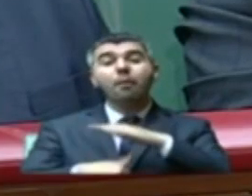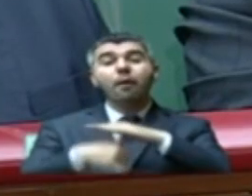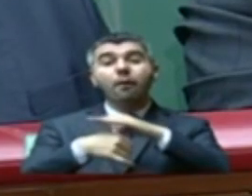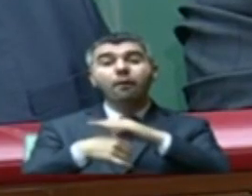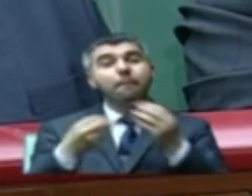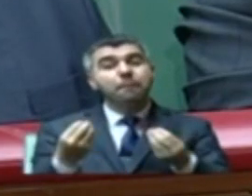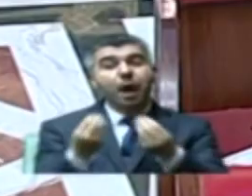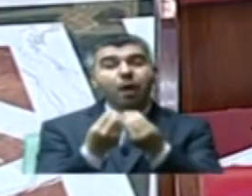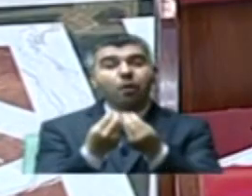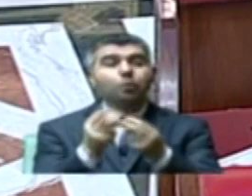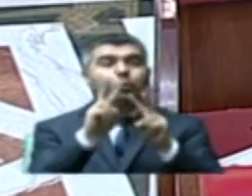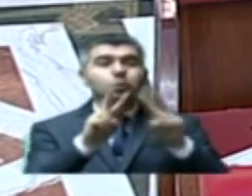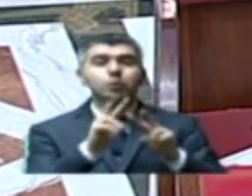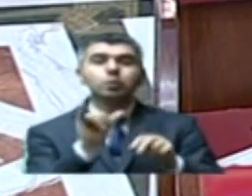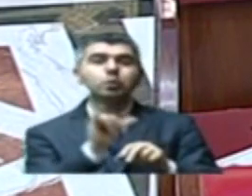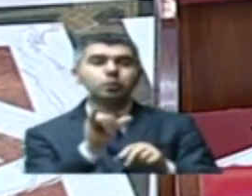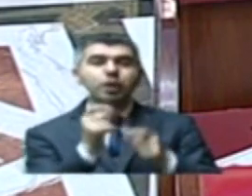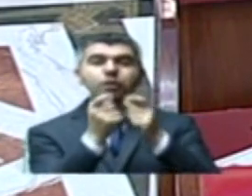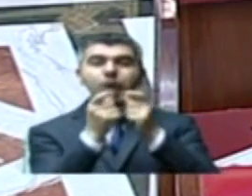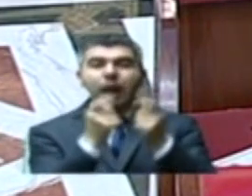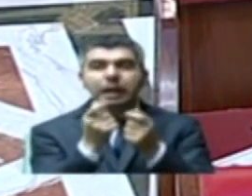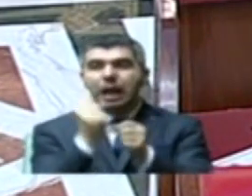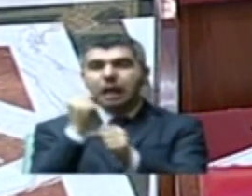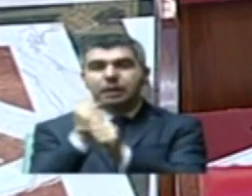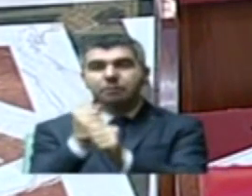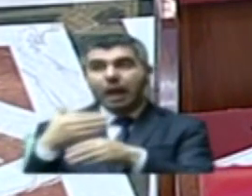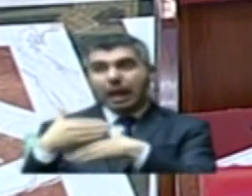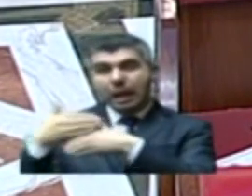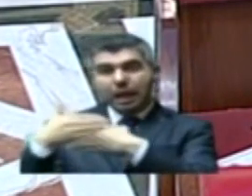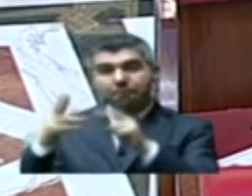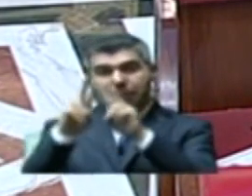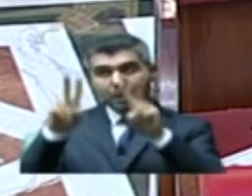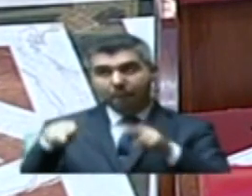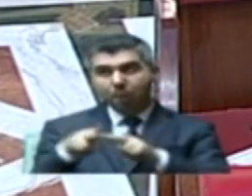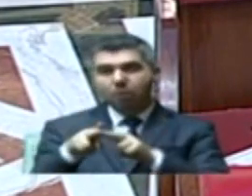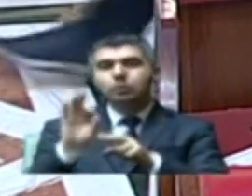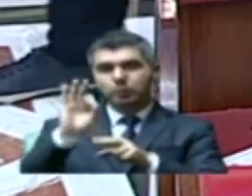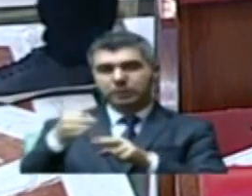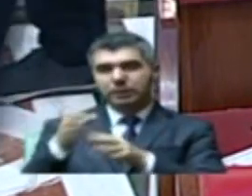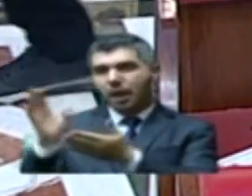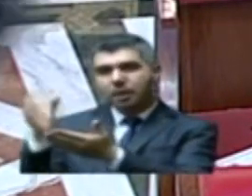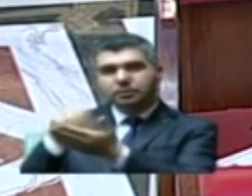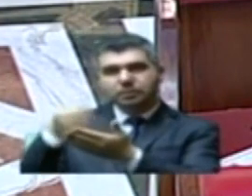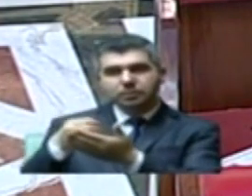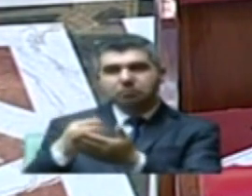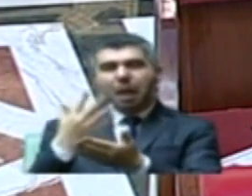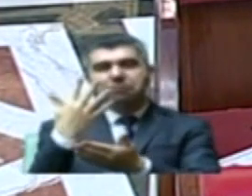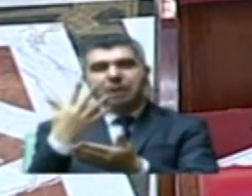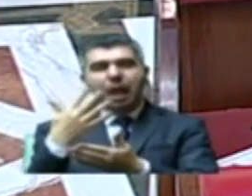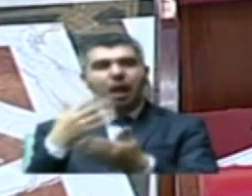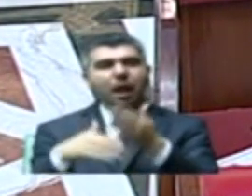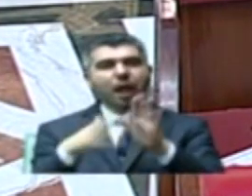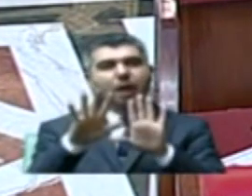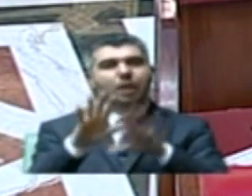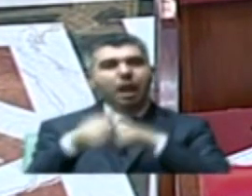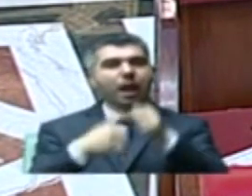ديالو هو يزودنا احنا في الجامعه بالمعطيات المتعلقه بسوق الشغل والحاجيات المستقبليه ديال واحد مثلا 5 سنوات 6 سنوات 10 سنوات،